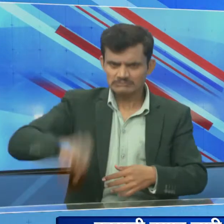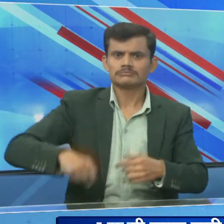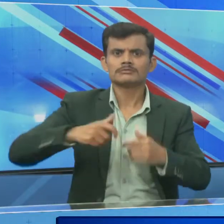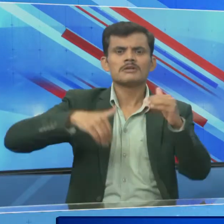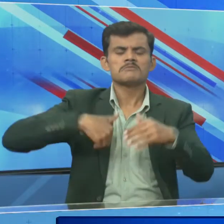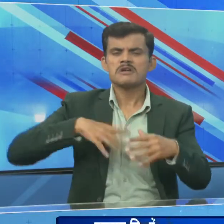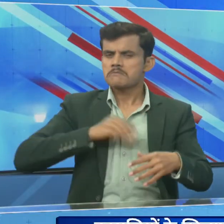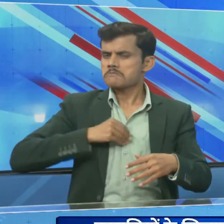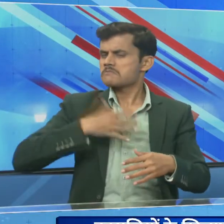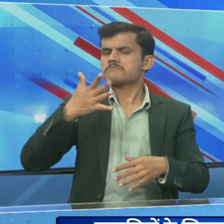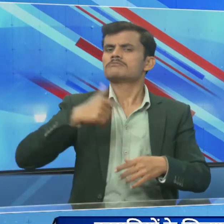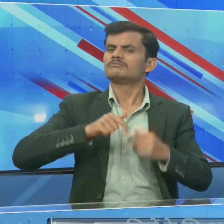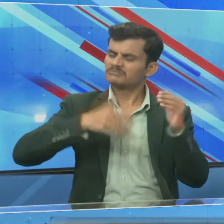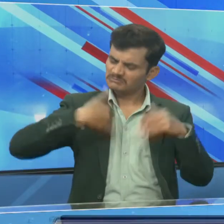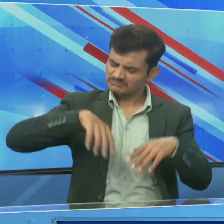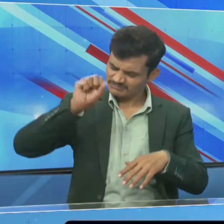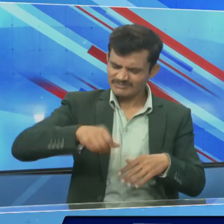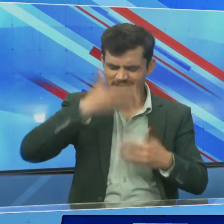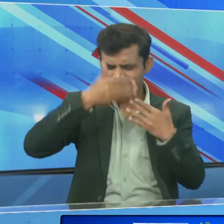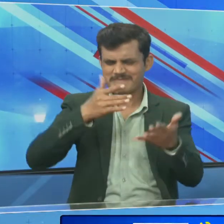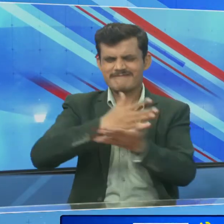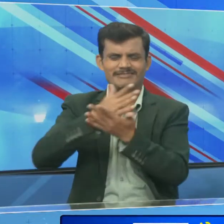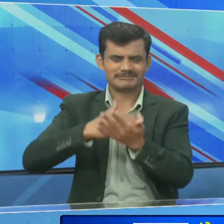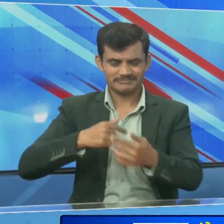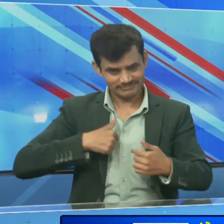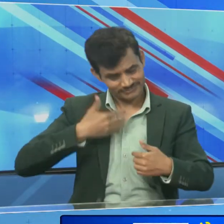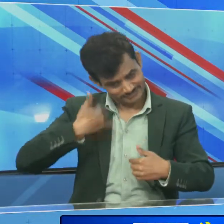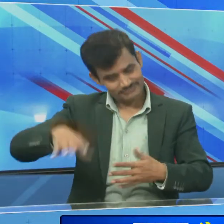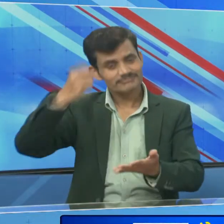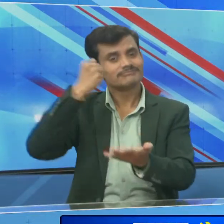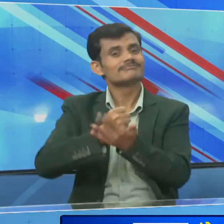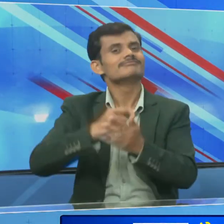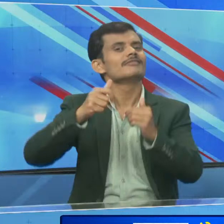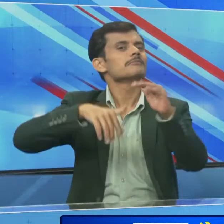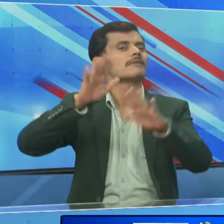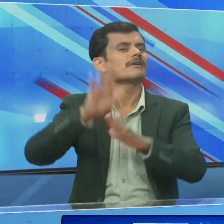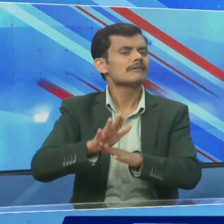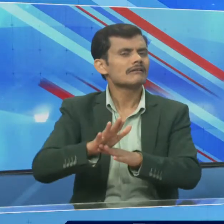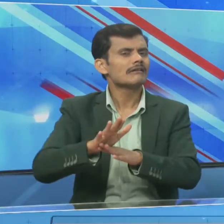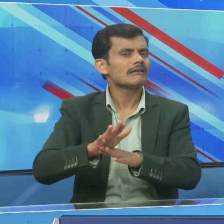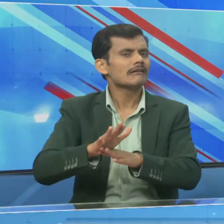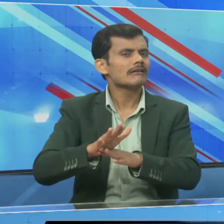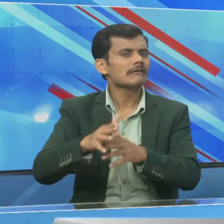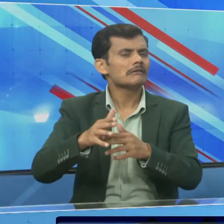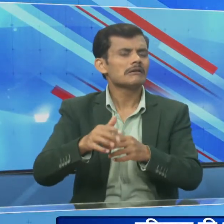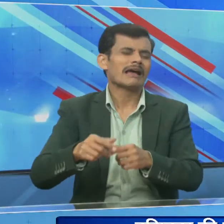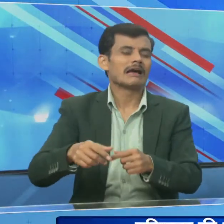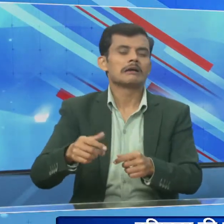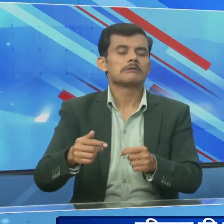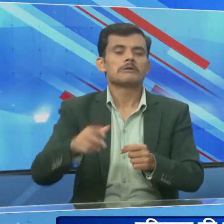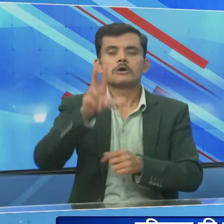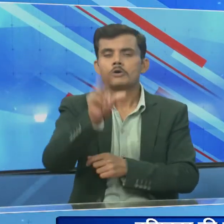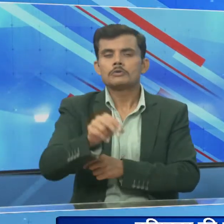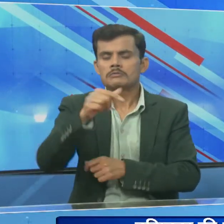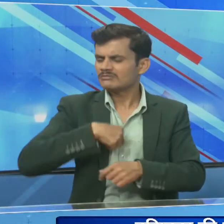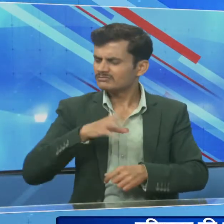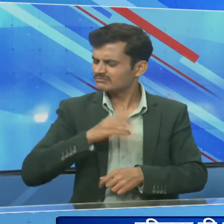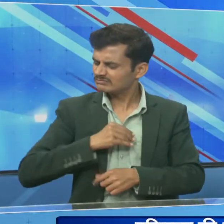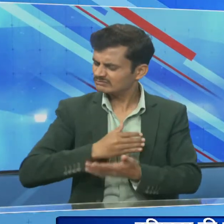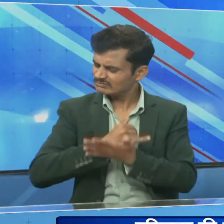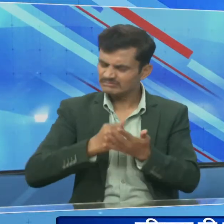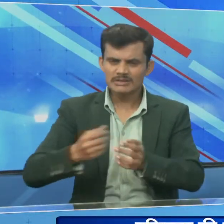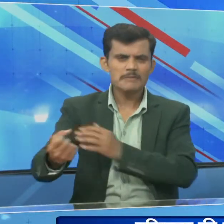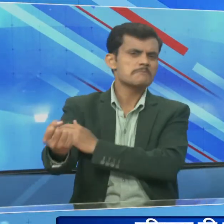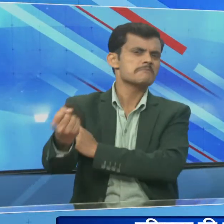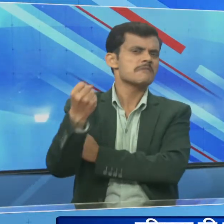खतरा नहीं है, कोई डर नहीं है, कुछ नहीं, नक्सली नहीं, कुछ नहीं। हमको वोट डालना है, मतलब डालना है। बहिष्कार कर रहे हैं, वो उधर कर रहे होंगे, हमको कोई डर नहीं है। गांव वाले हमको कोई